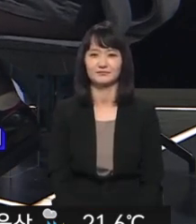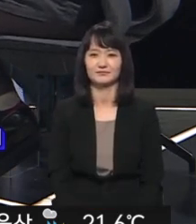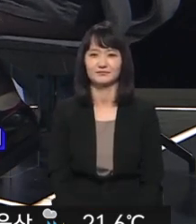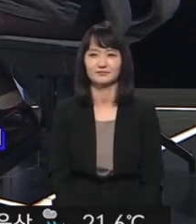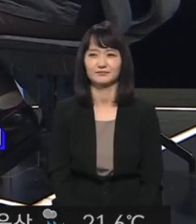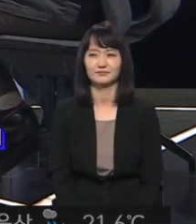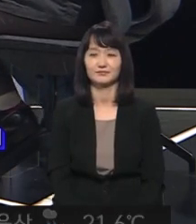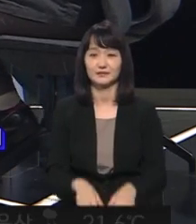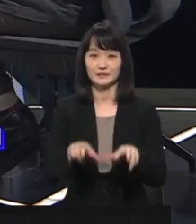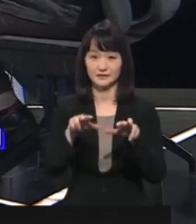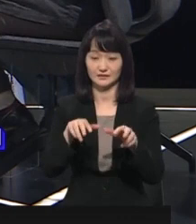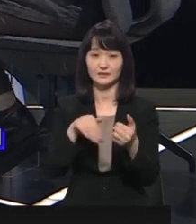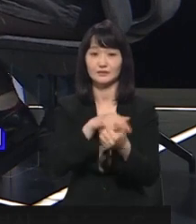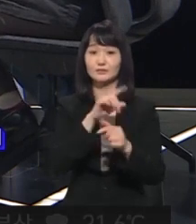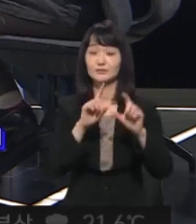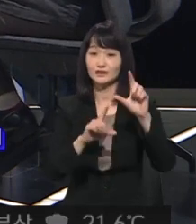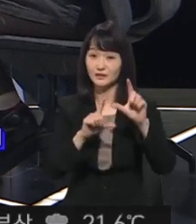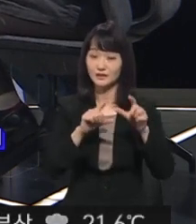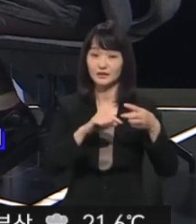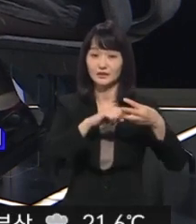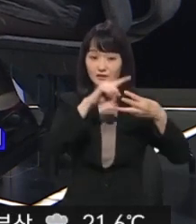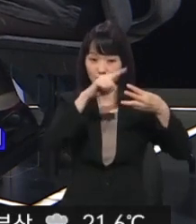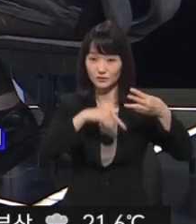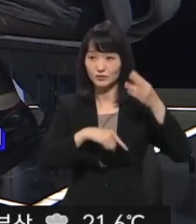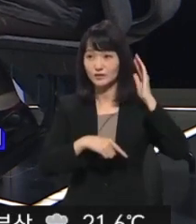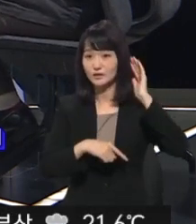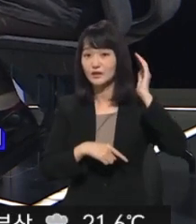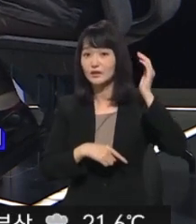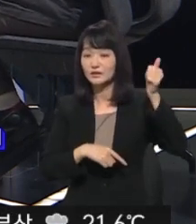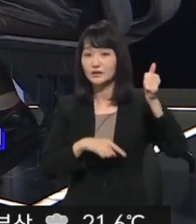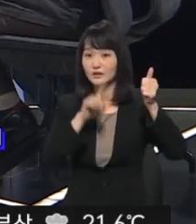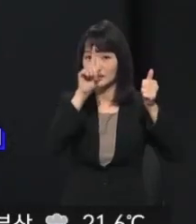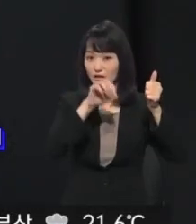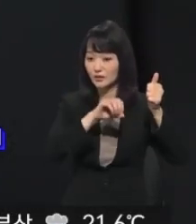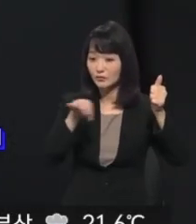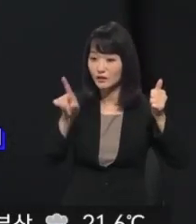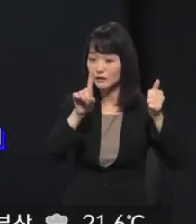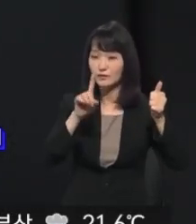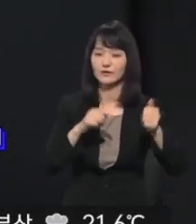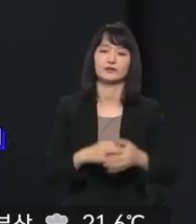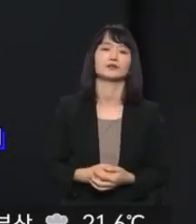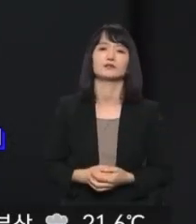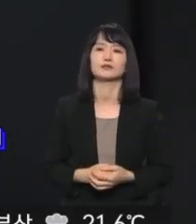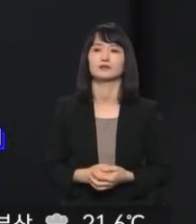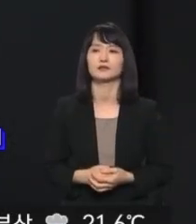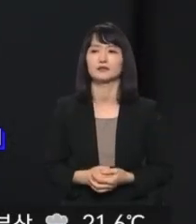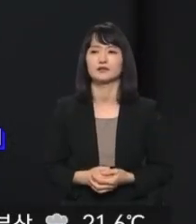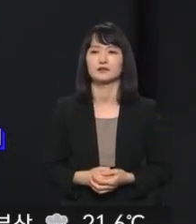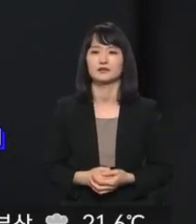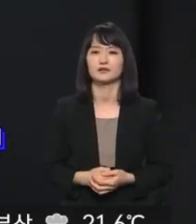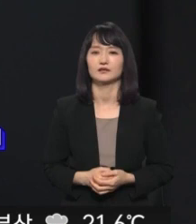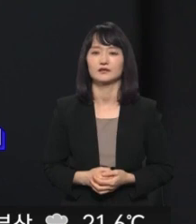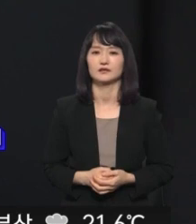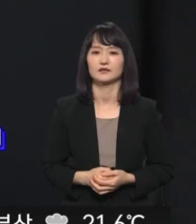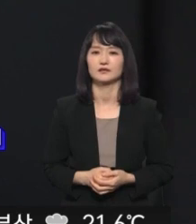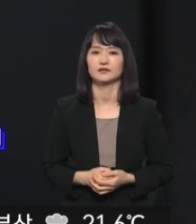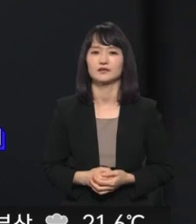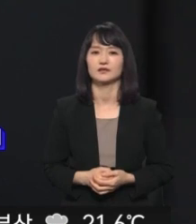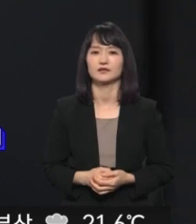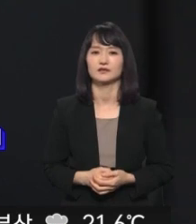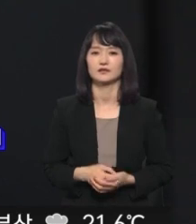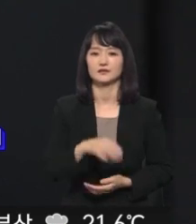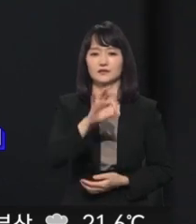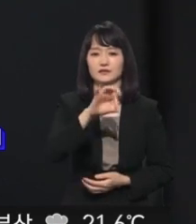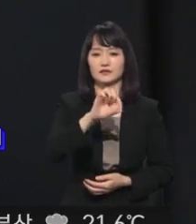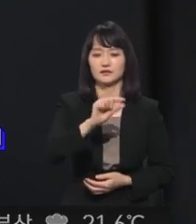기증이 상황에서 운석을 대통이 1 버리셔야 되게 있습니다 정의의 리더십 인데요 그러니까 2분이 윤 회관